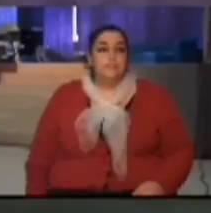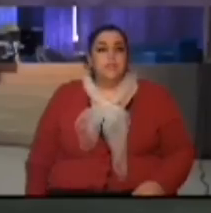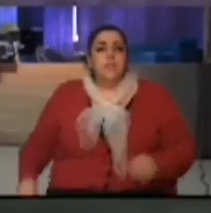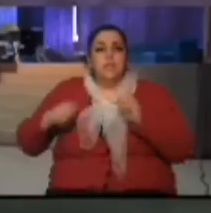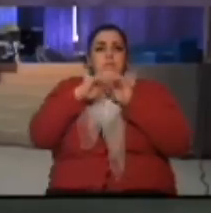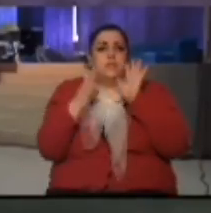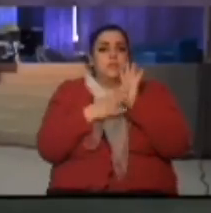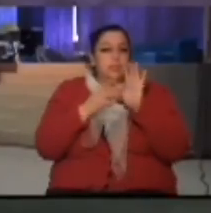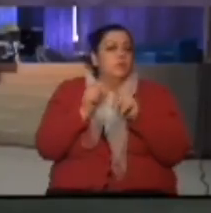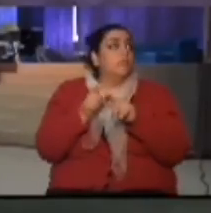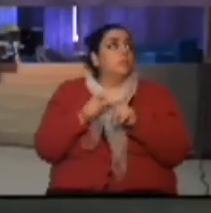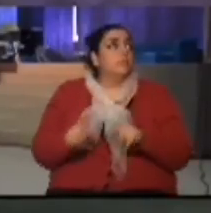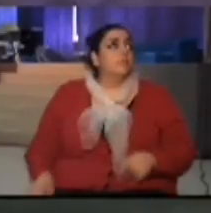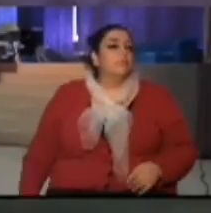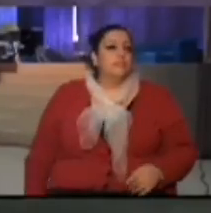19-րդ խոսք։